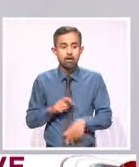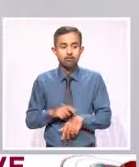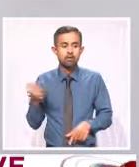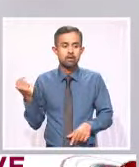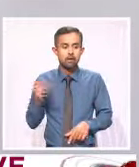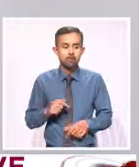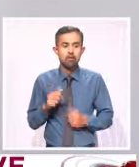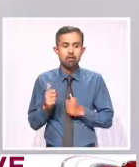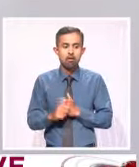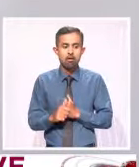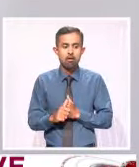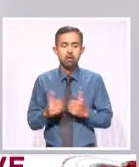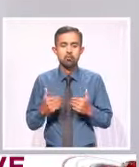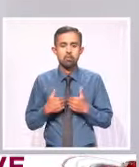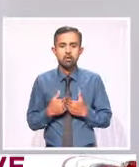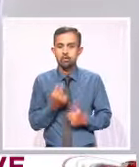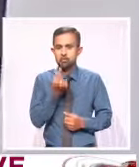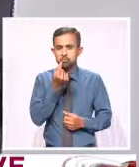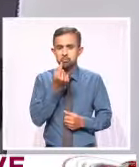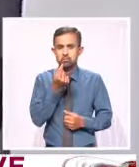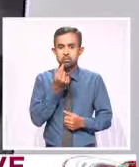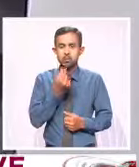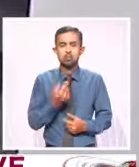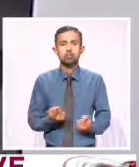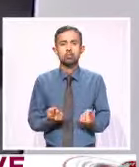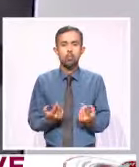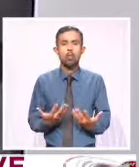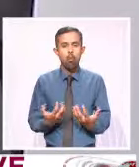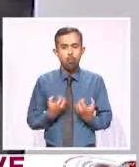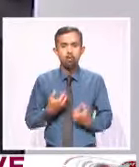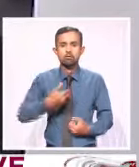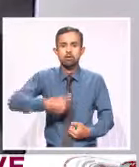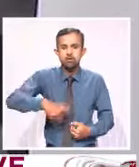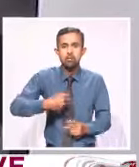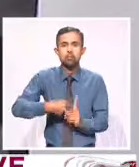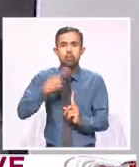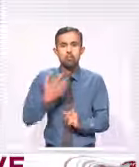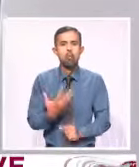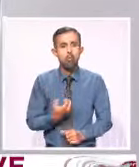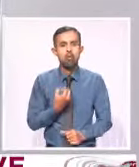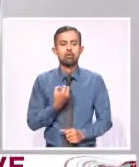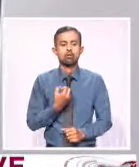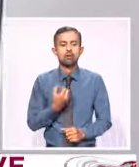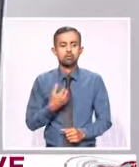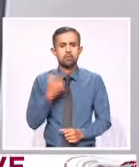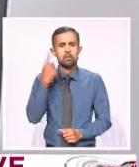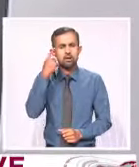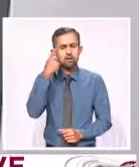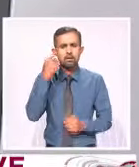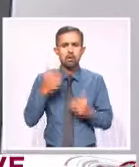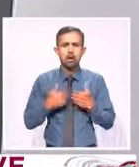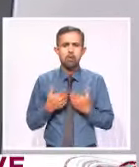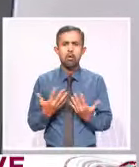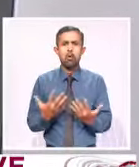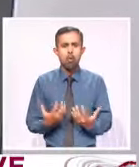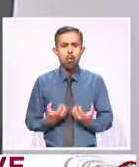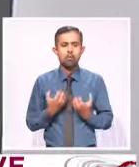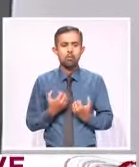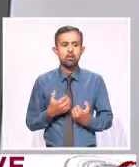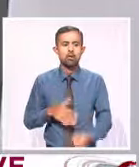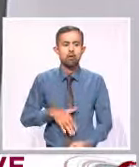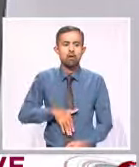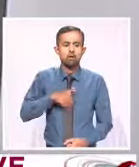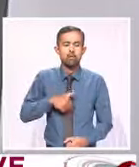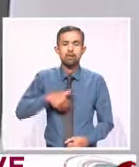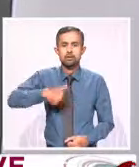මේ ටික හදන්න. මොකද මටත් පොඩි කැක්කුමක් ඕනකමක් තිබුණා මේ ක්‍රිකට් ටික මං උඩරාලා දෙන්න ඕනි කියලා. මම හිතනවා අපිට අවශ්‍යම වෙන්නේ මූලික